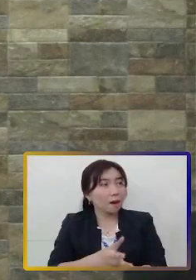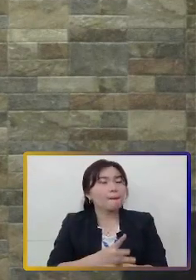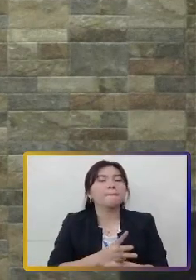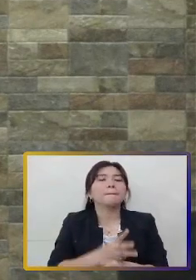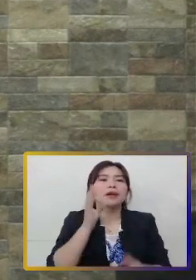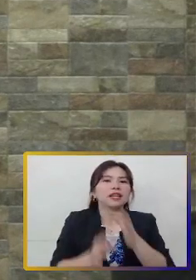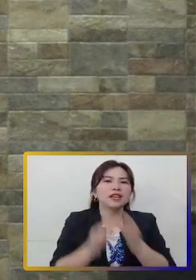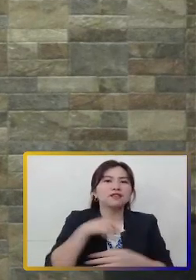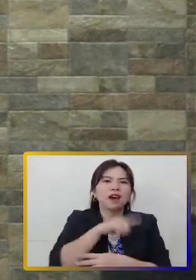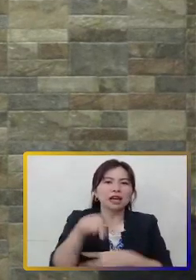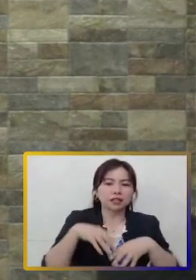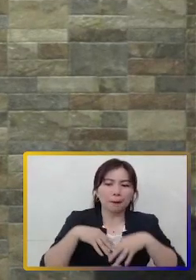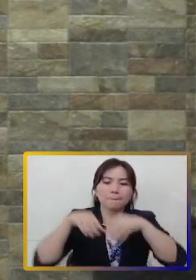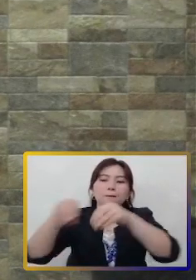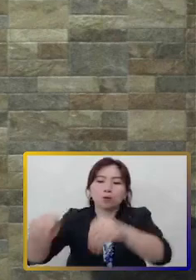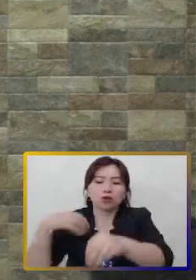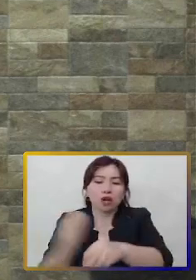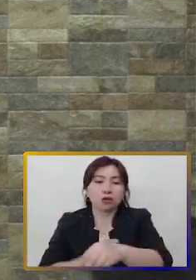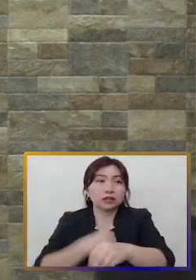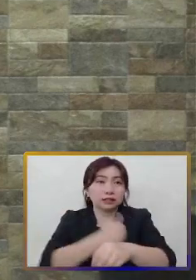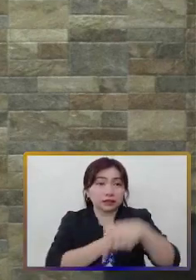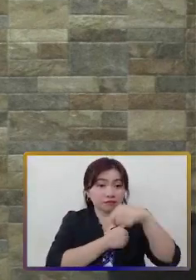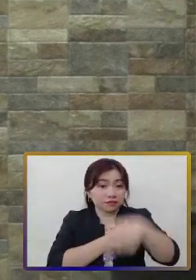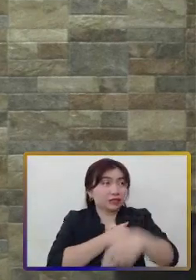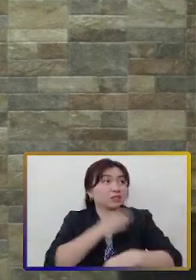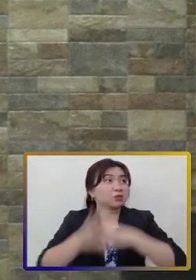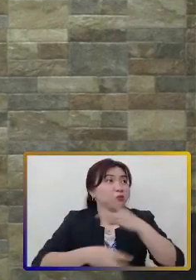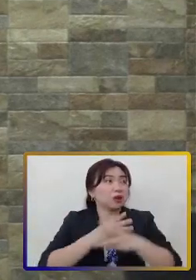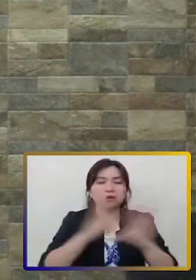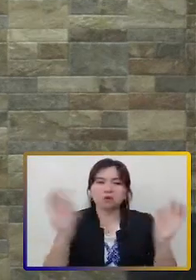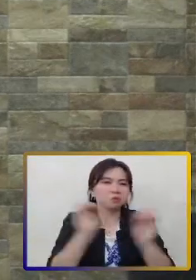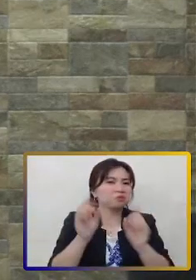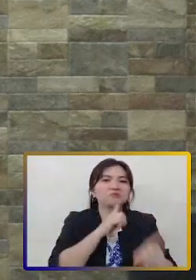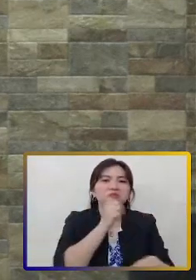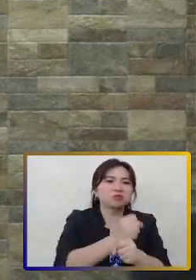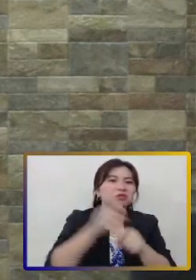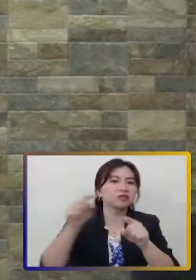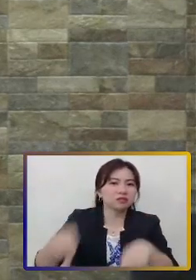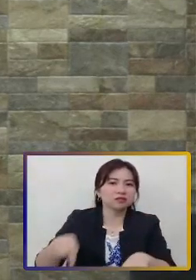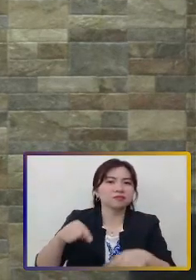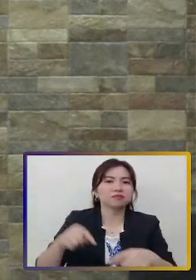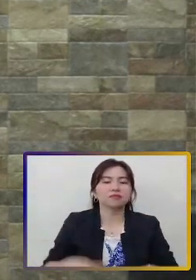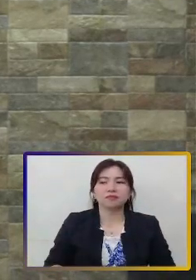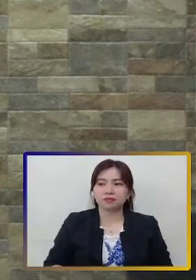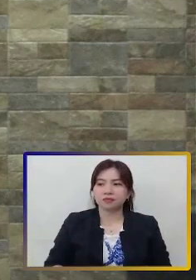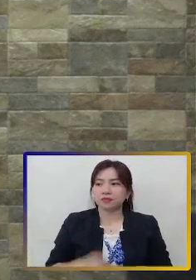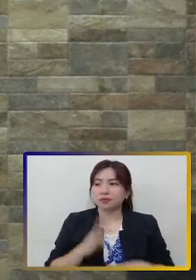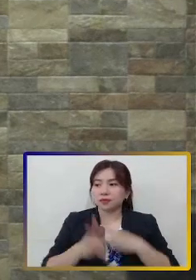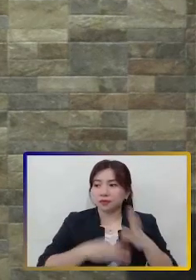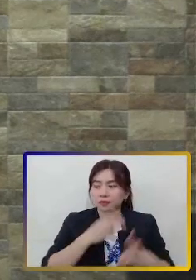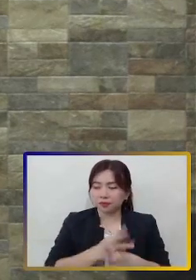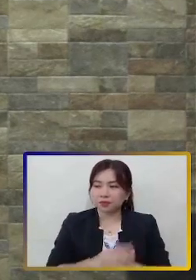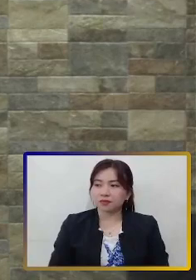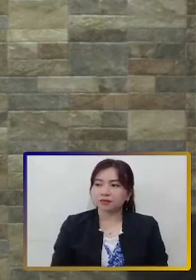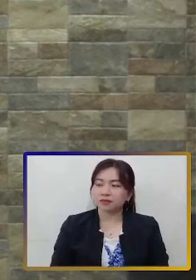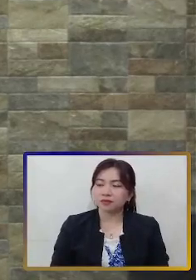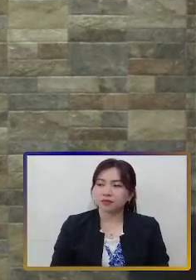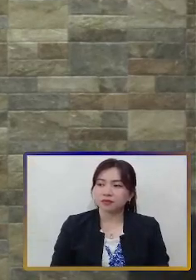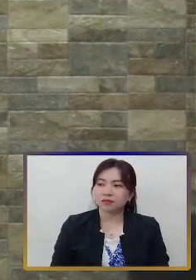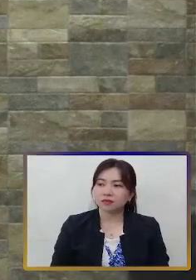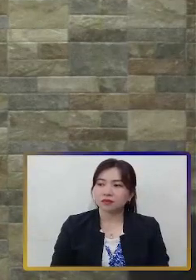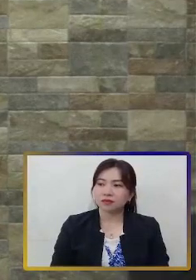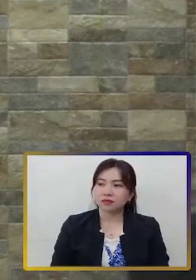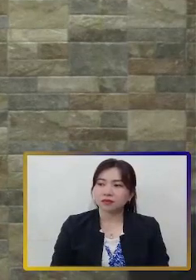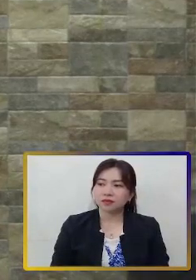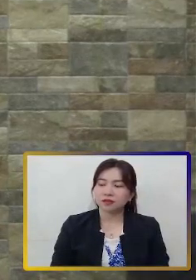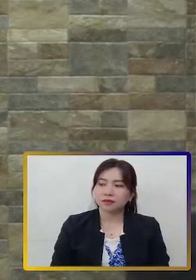ating priorities you see that without considering the reality on dealing with the people's lives Kaya nga makikita po natin